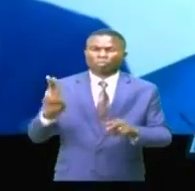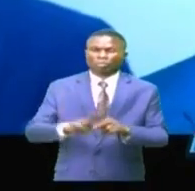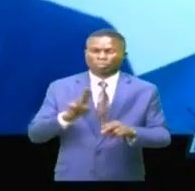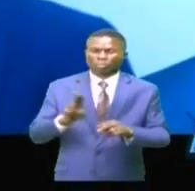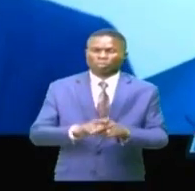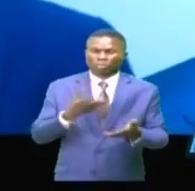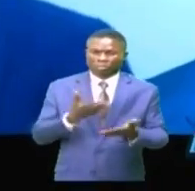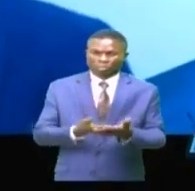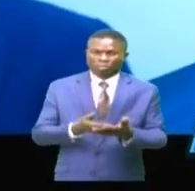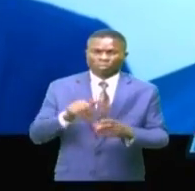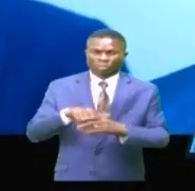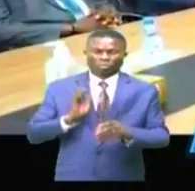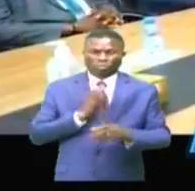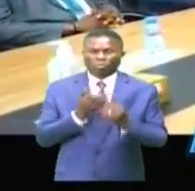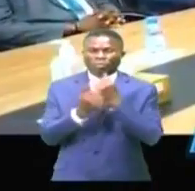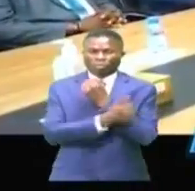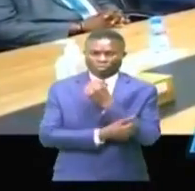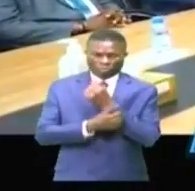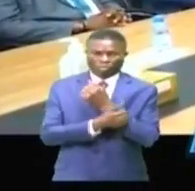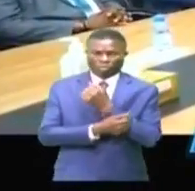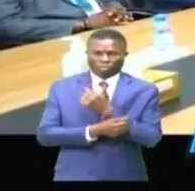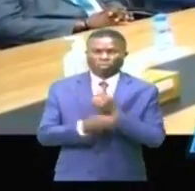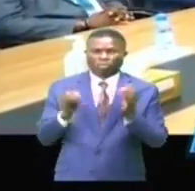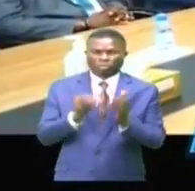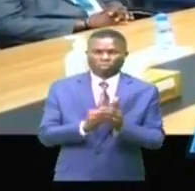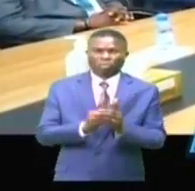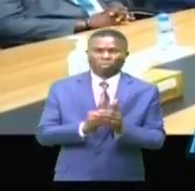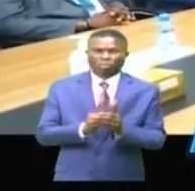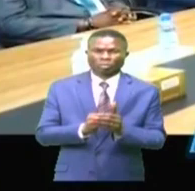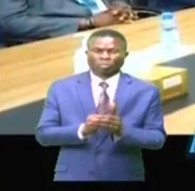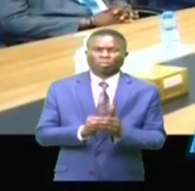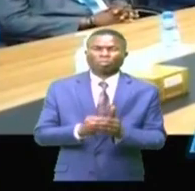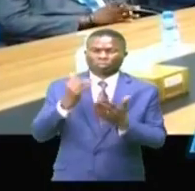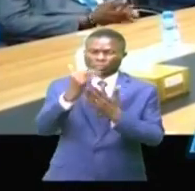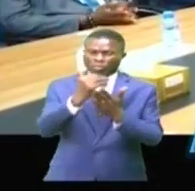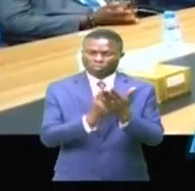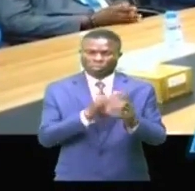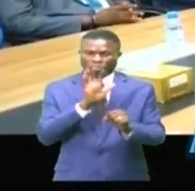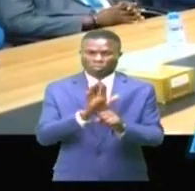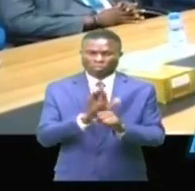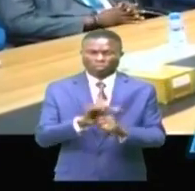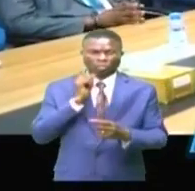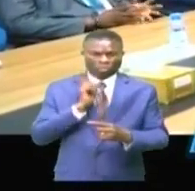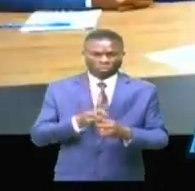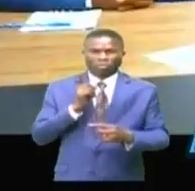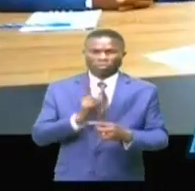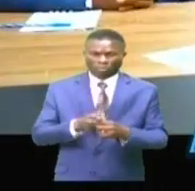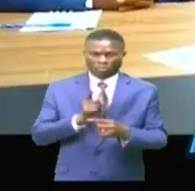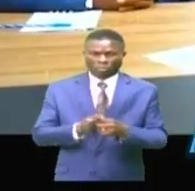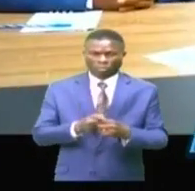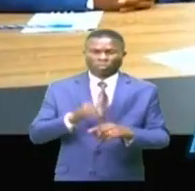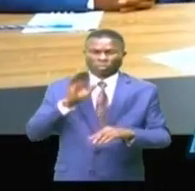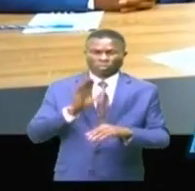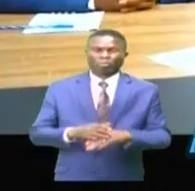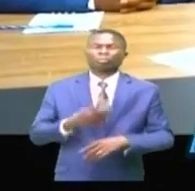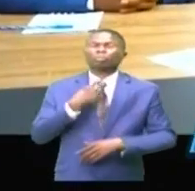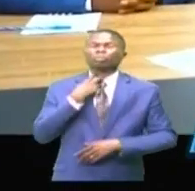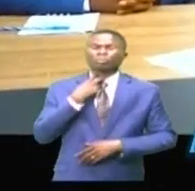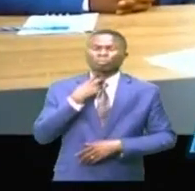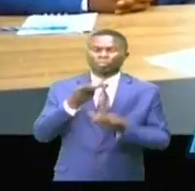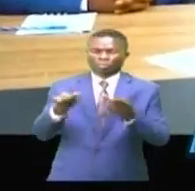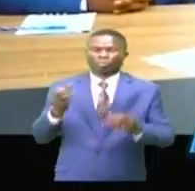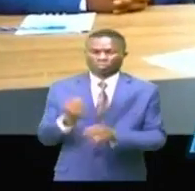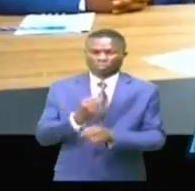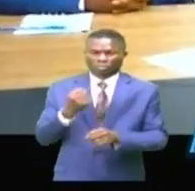sous-traitance dans notre propre pays ils ont par la même occasion énumérer un certain nombre de difficultés qui dirigent en obstacle dans leur travail